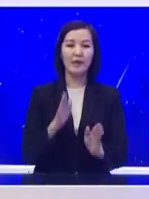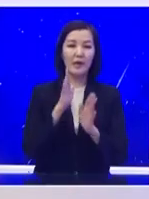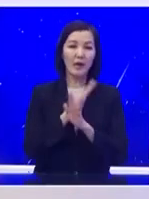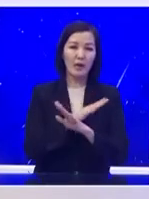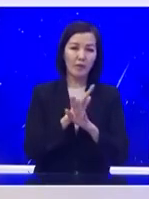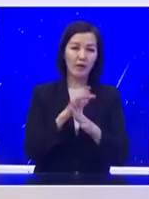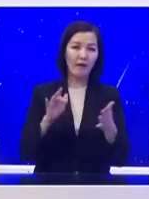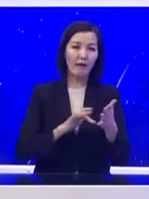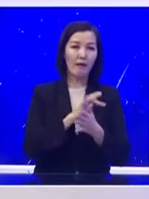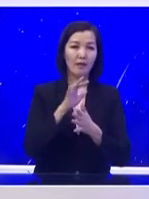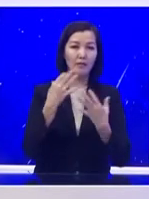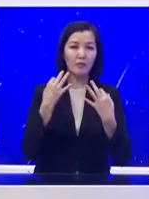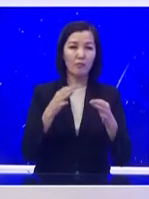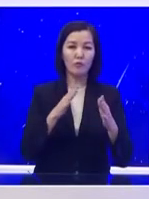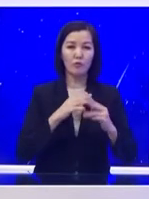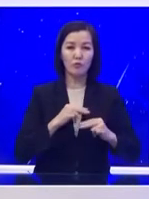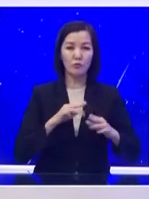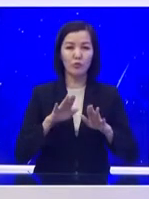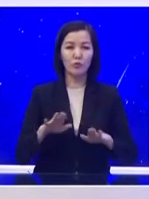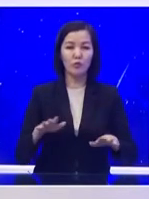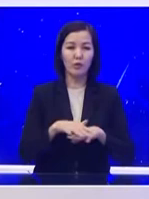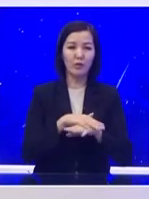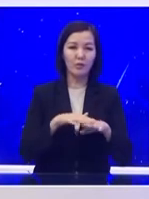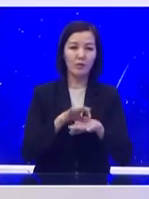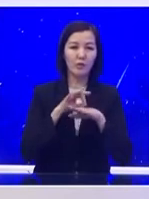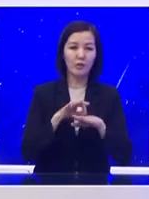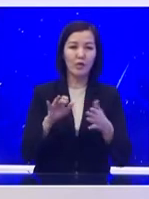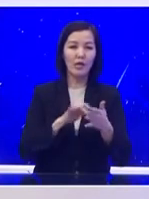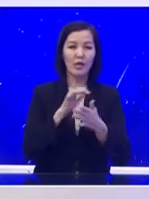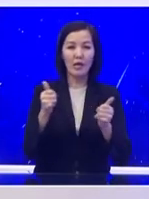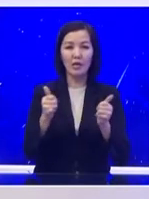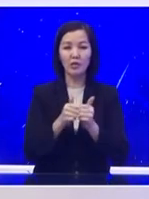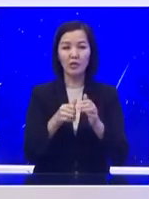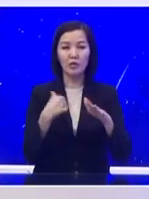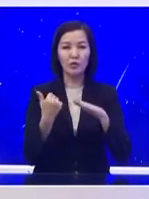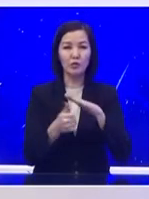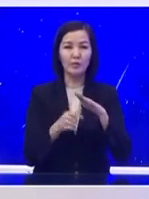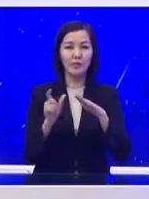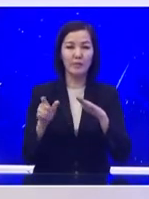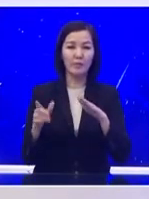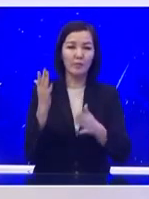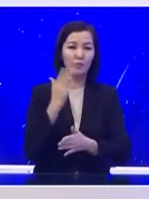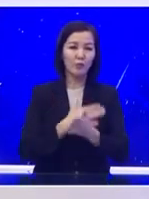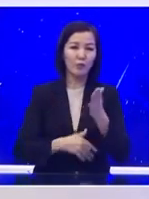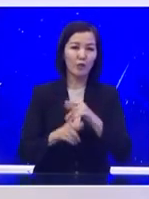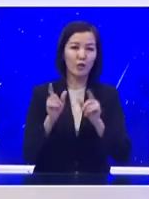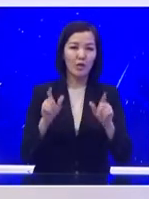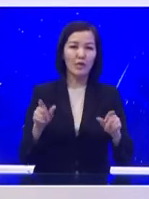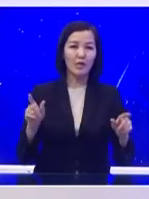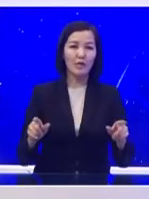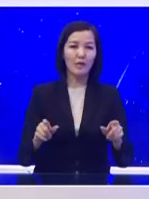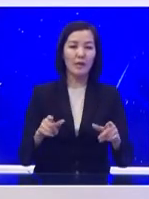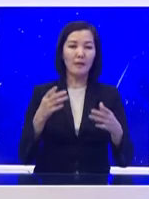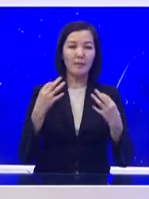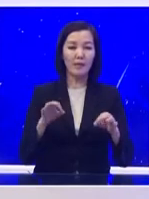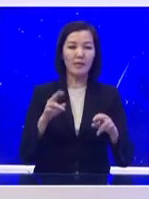Қапшағай қаласында бос жұмыс орындары жәрмеңкесі өтті. Шара қала аймағындағы жұмыссыз азаматтар мен мүмкіндігі шектеулі жандарға, сонымен қатар